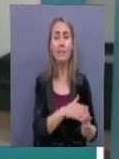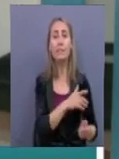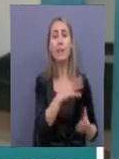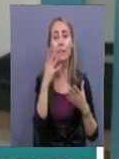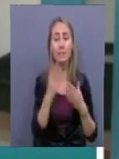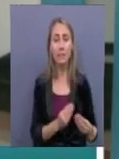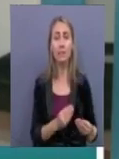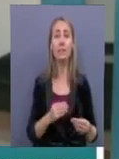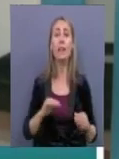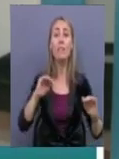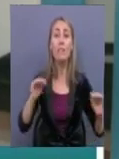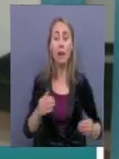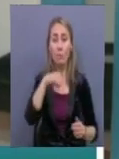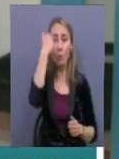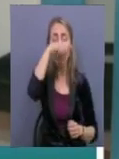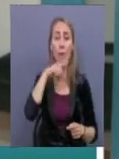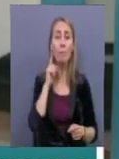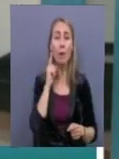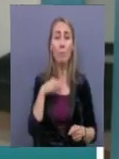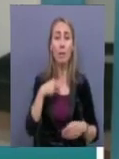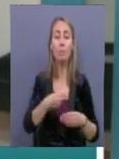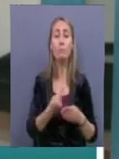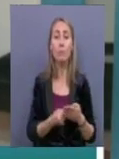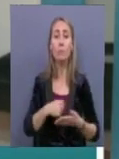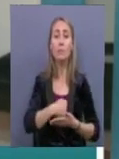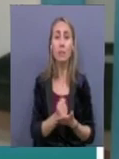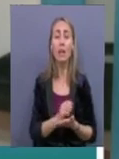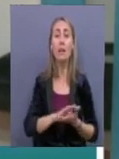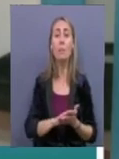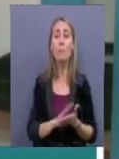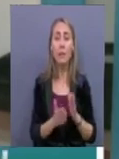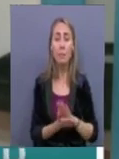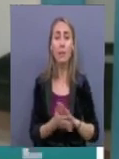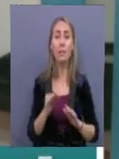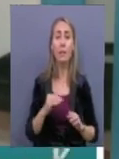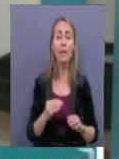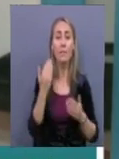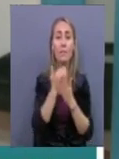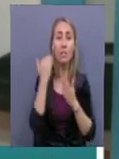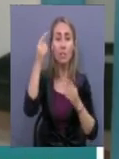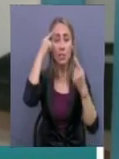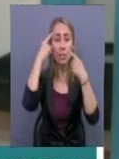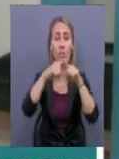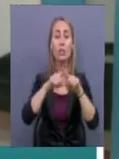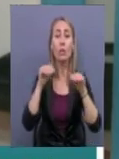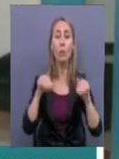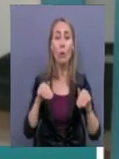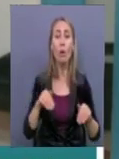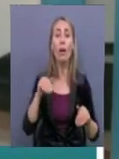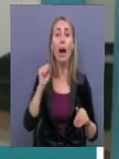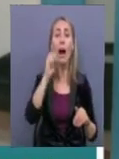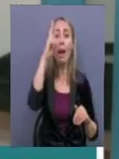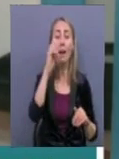жасаған. Иә, мынау жазбаша нұсқасы Астанада және кезінде Әуезов атына театрда қойылған,